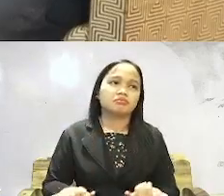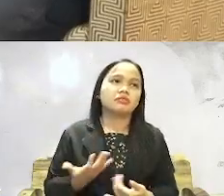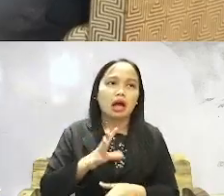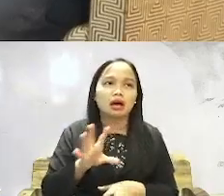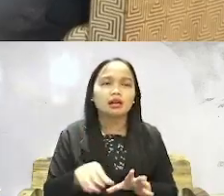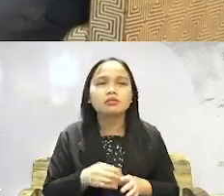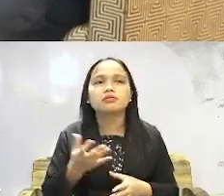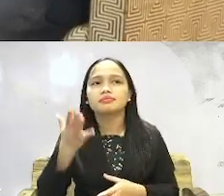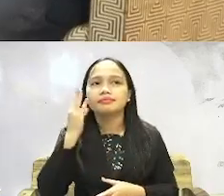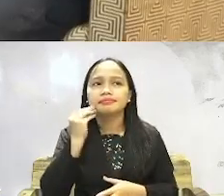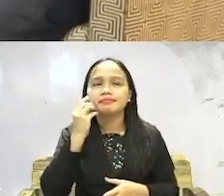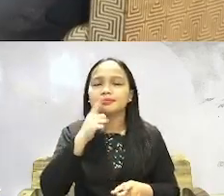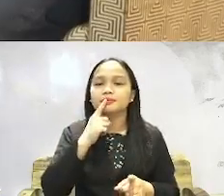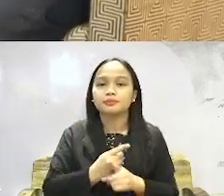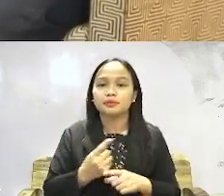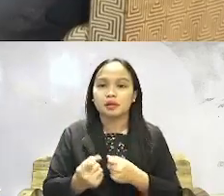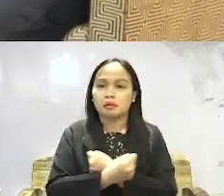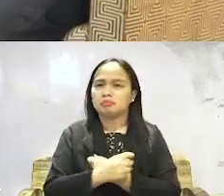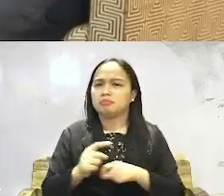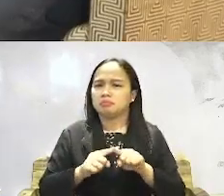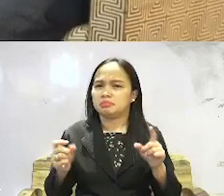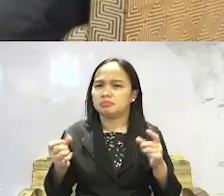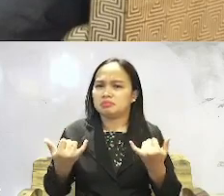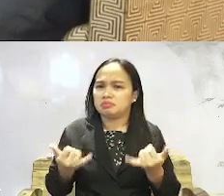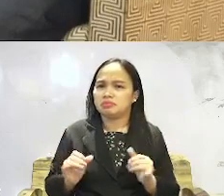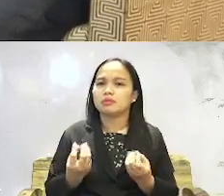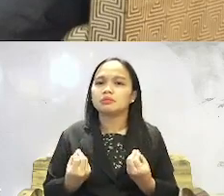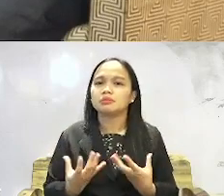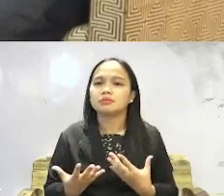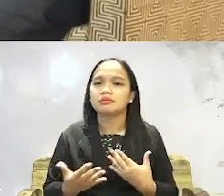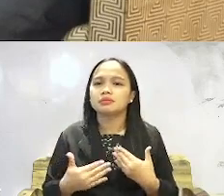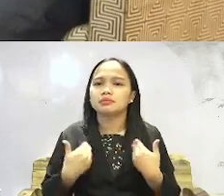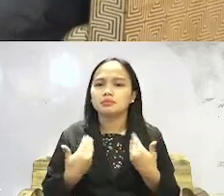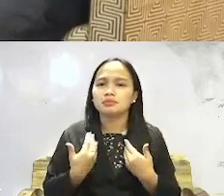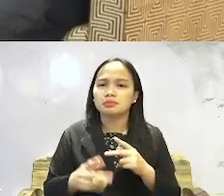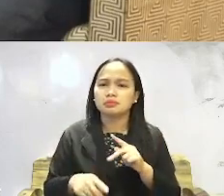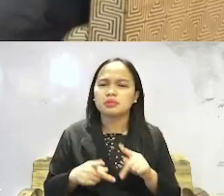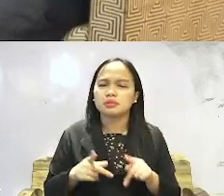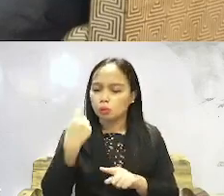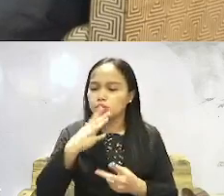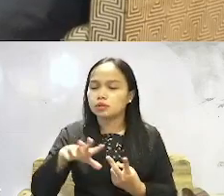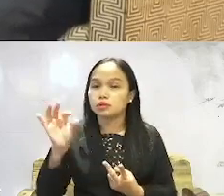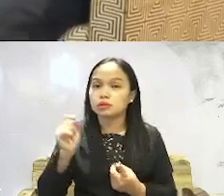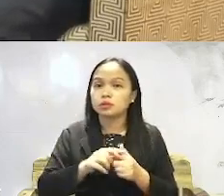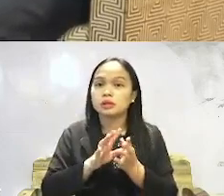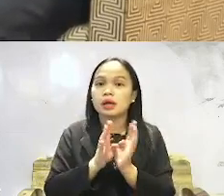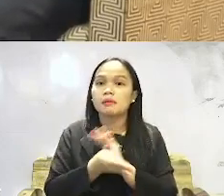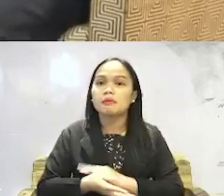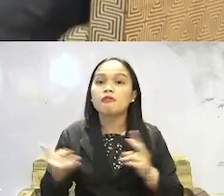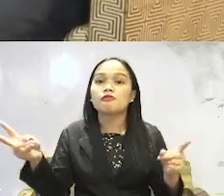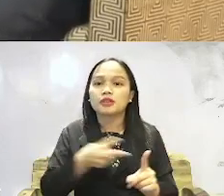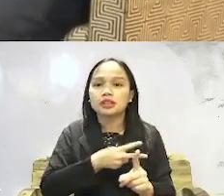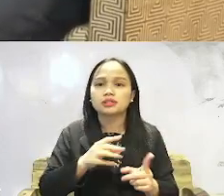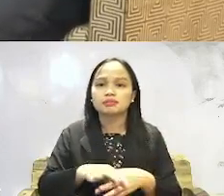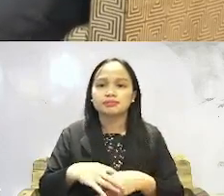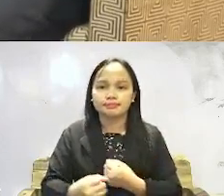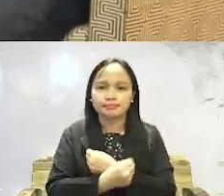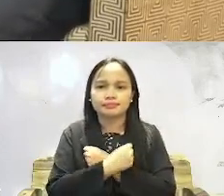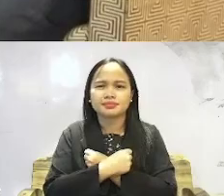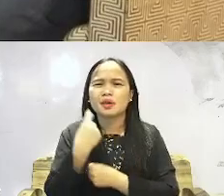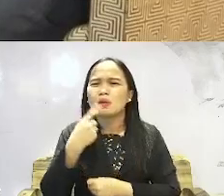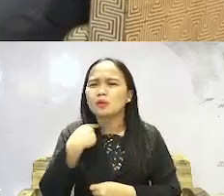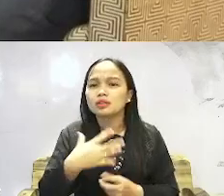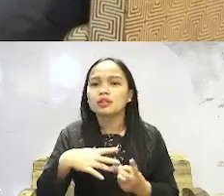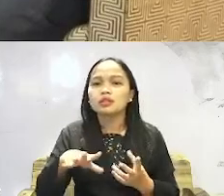totoong pangumahal, marami pa rin kabataan ang pinipili na maging victims of love. Di ba? Pinipili